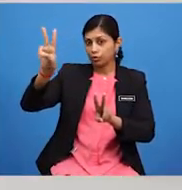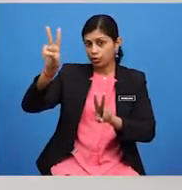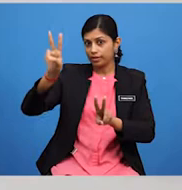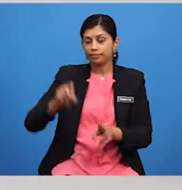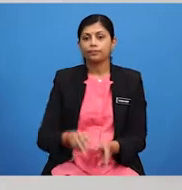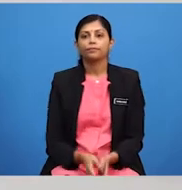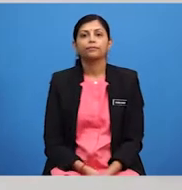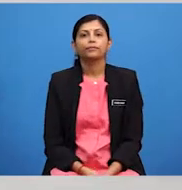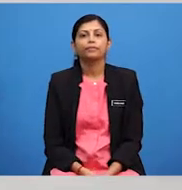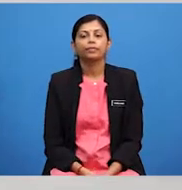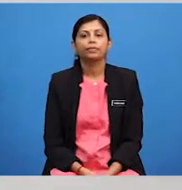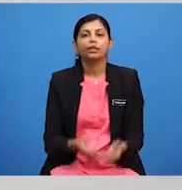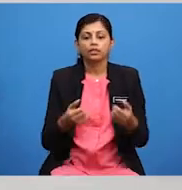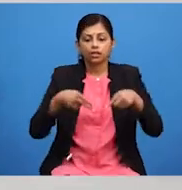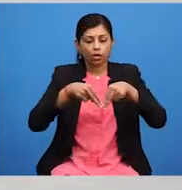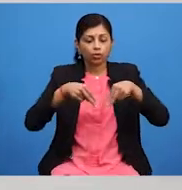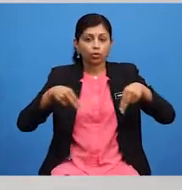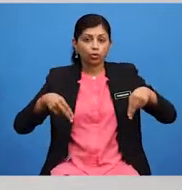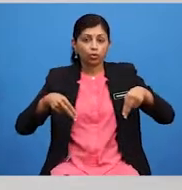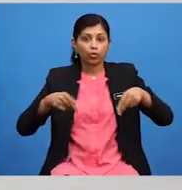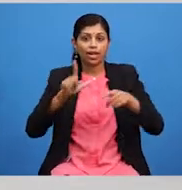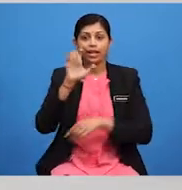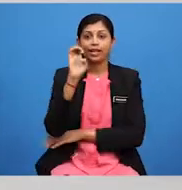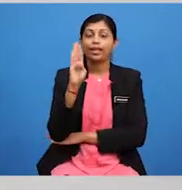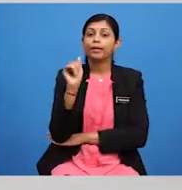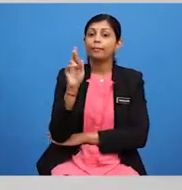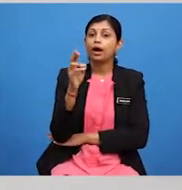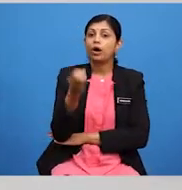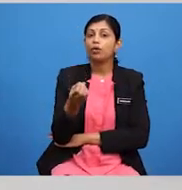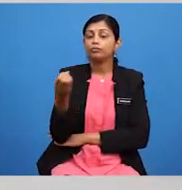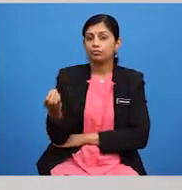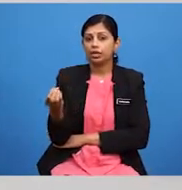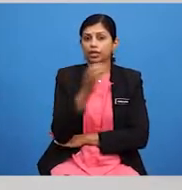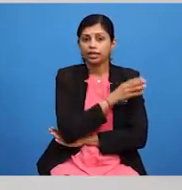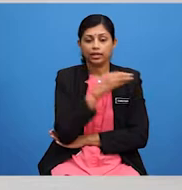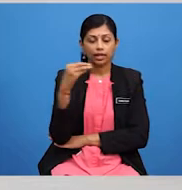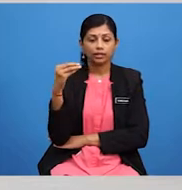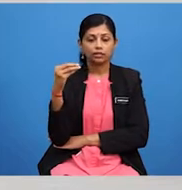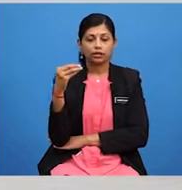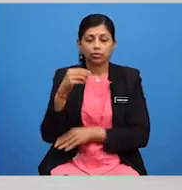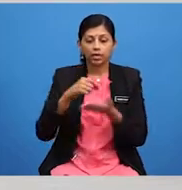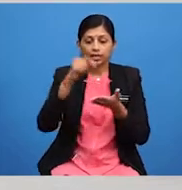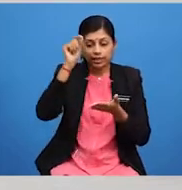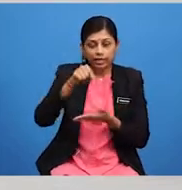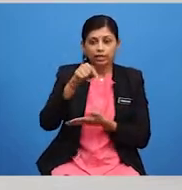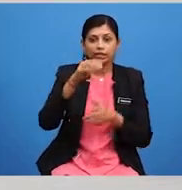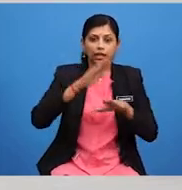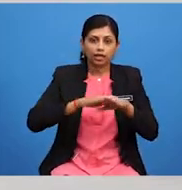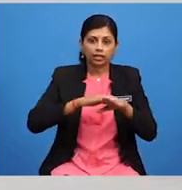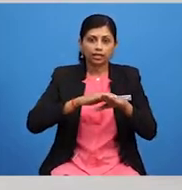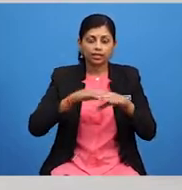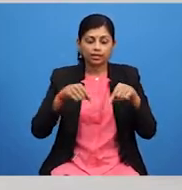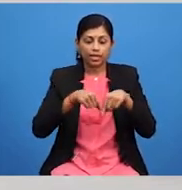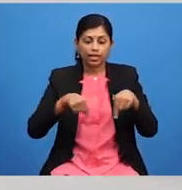Seterusnya, ukurkan lebar objek dan tandakan pada garisan perspektif titik